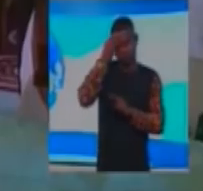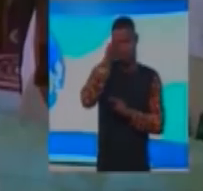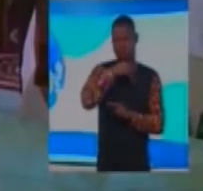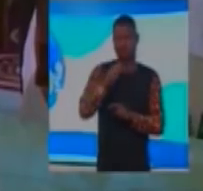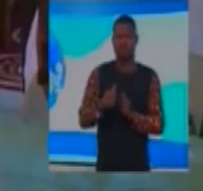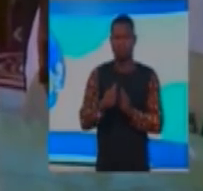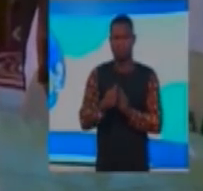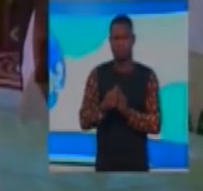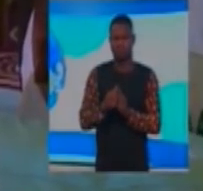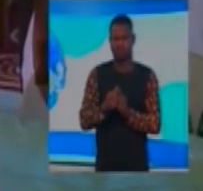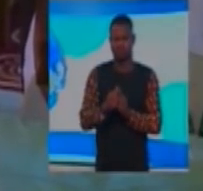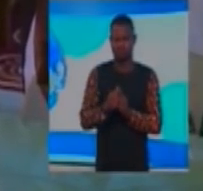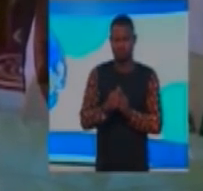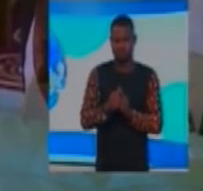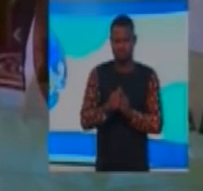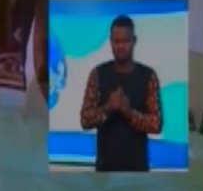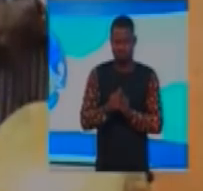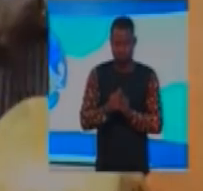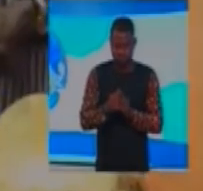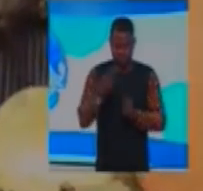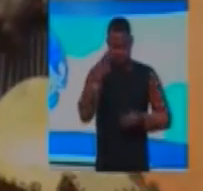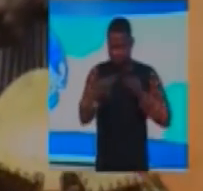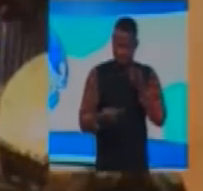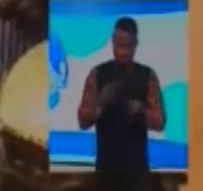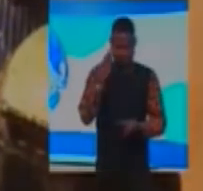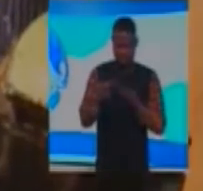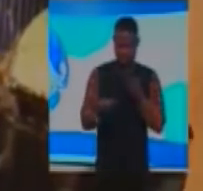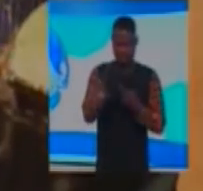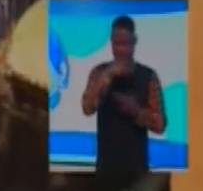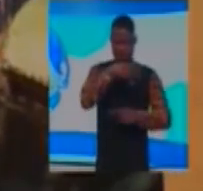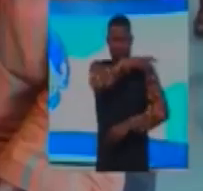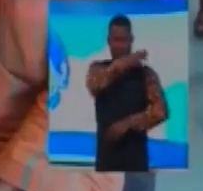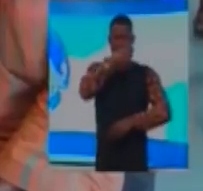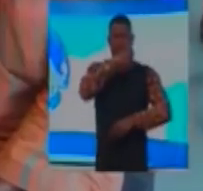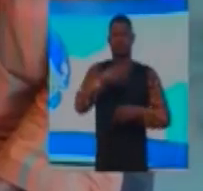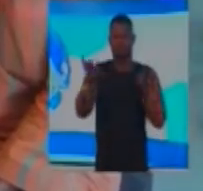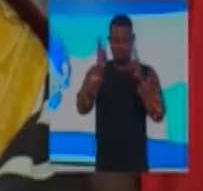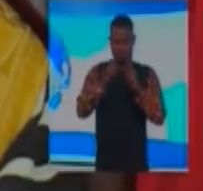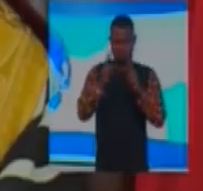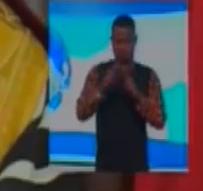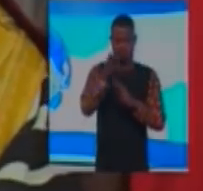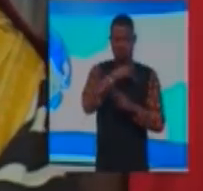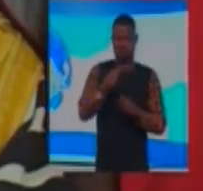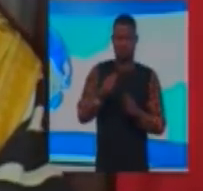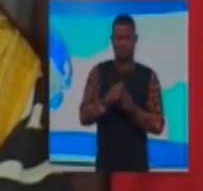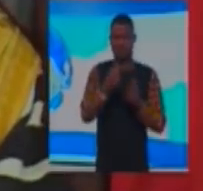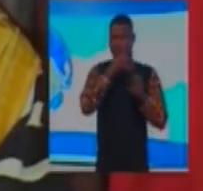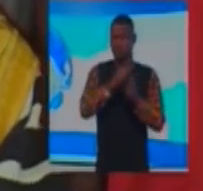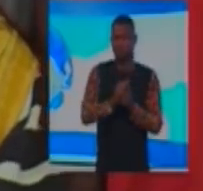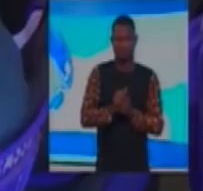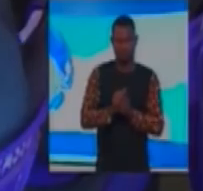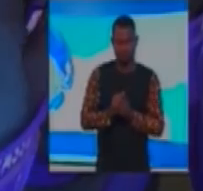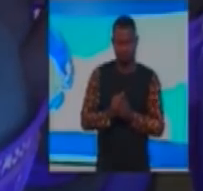Maurice Dieudonné Bonané a rendu une visite de courtoisie au chef de canton et à la chefferie coutumière de